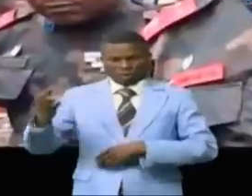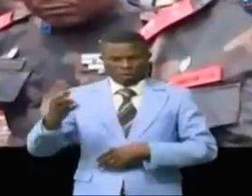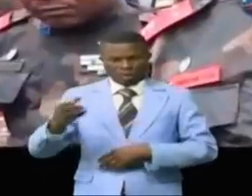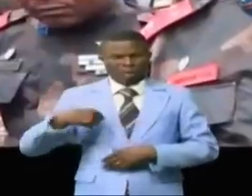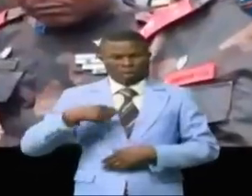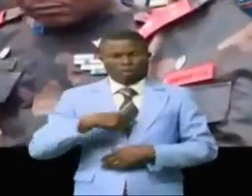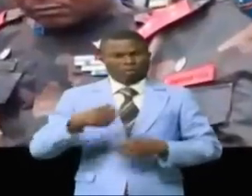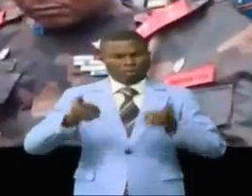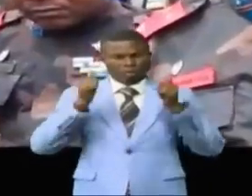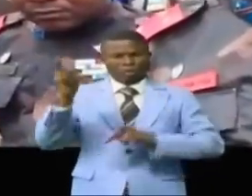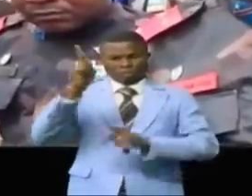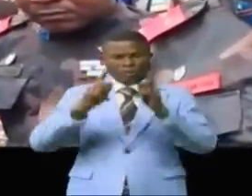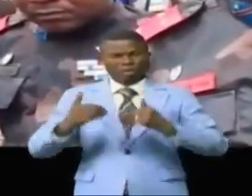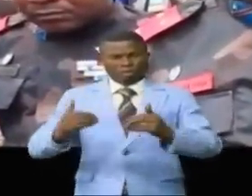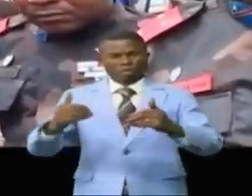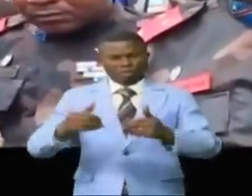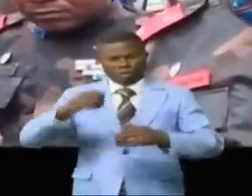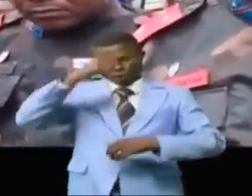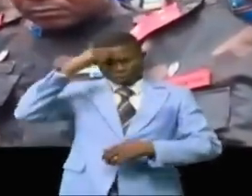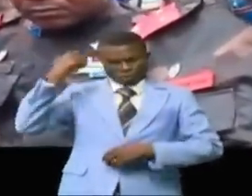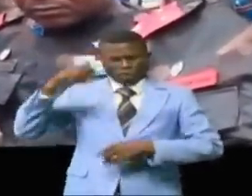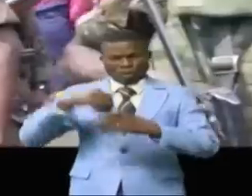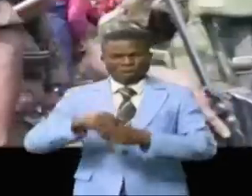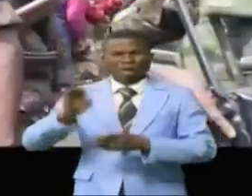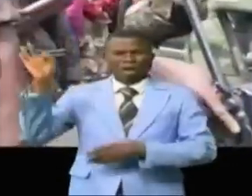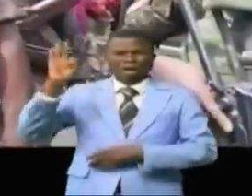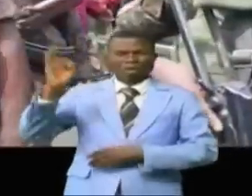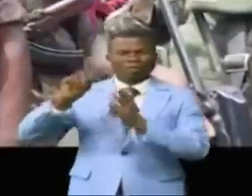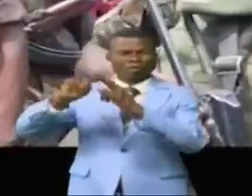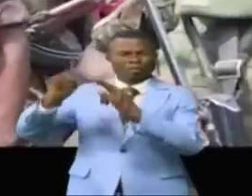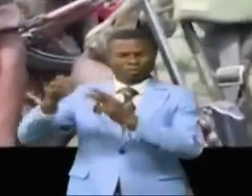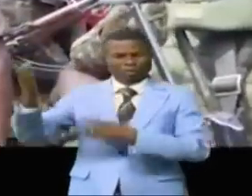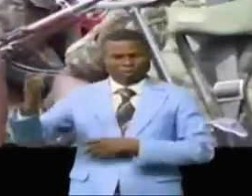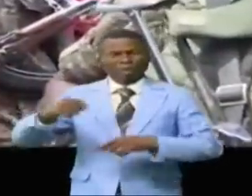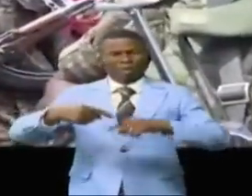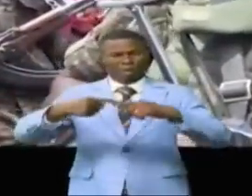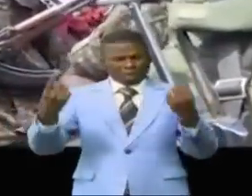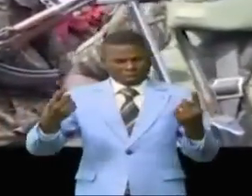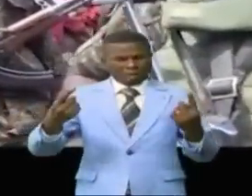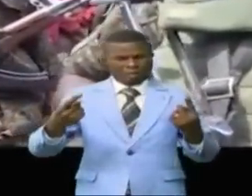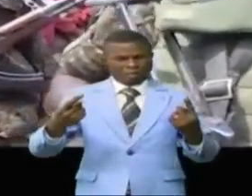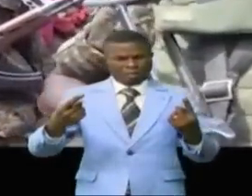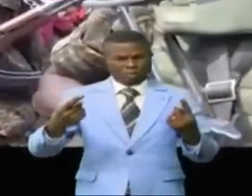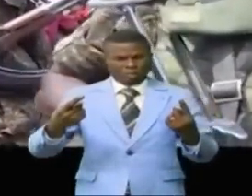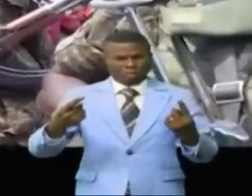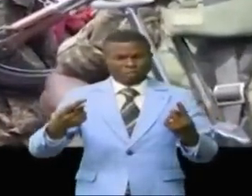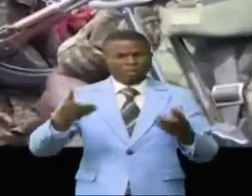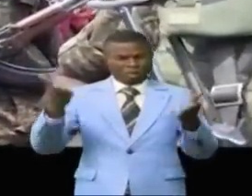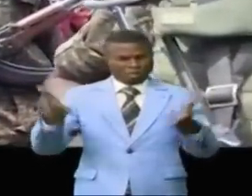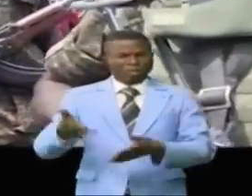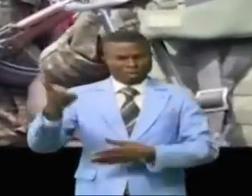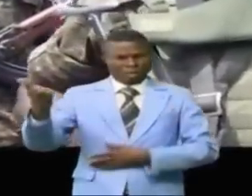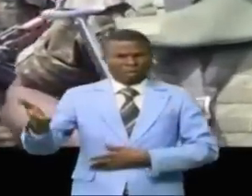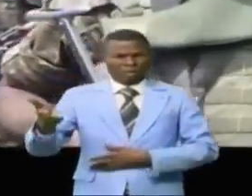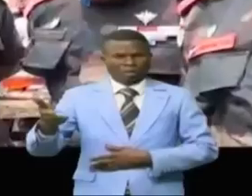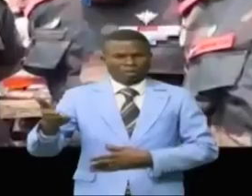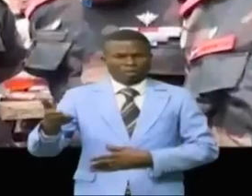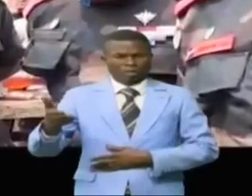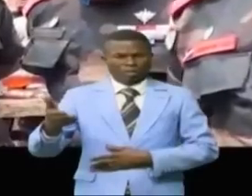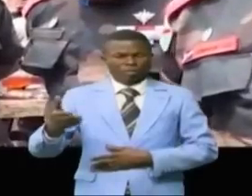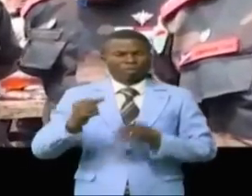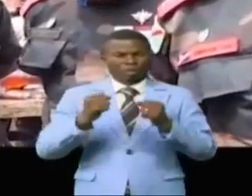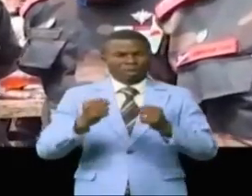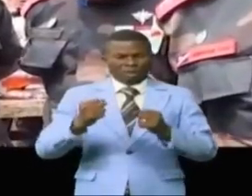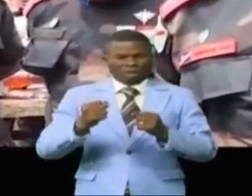voudrait pas que nos populations continuent à souffrir dans le cas de déplacés. L'ennemi, il est là. La